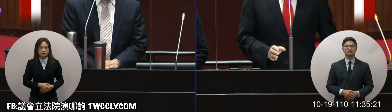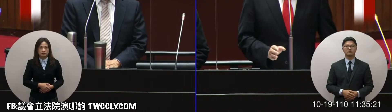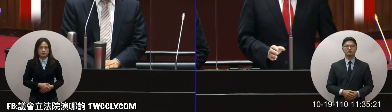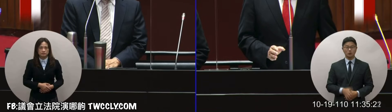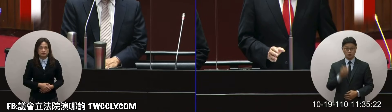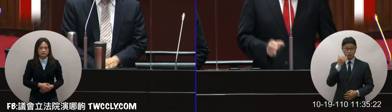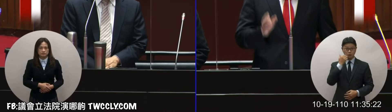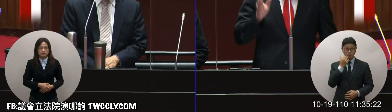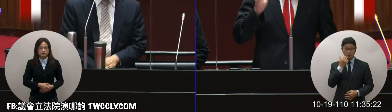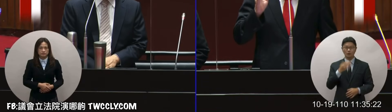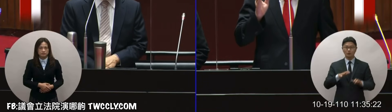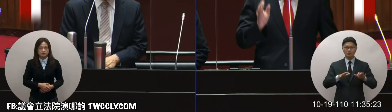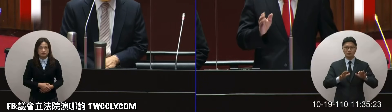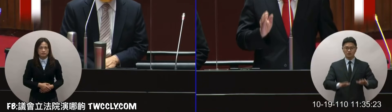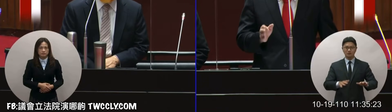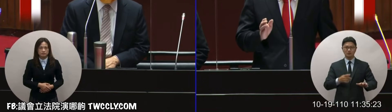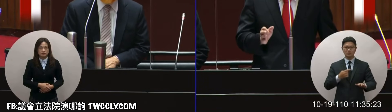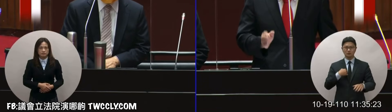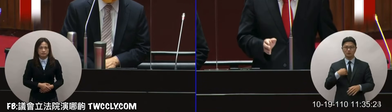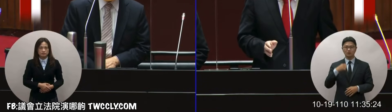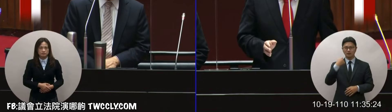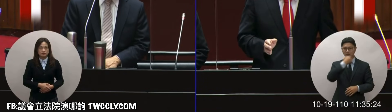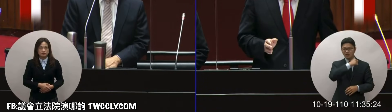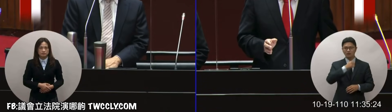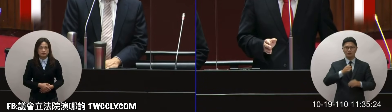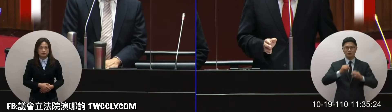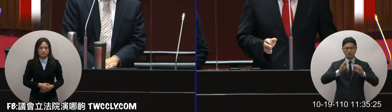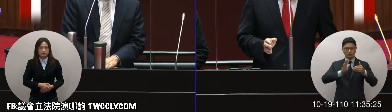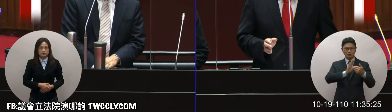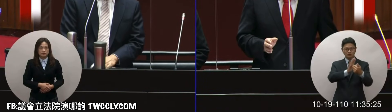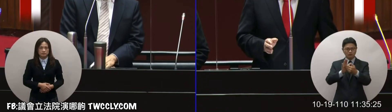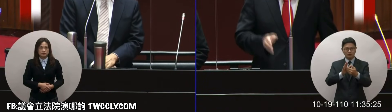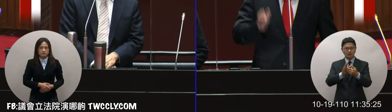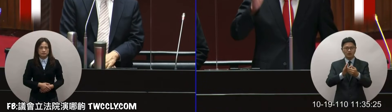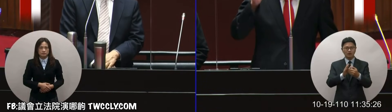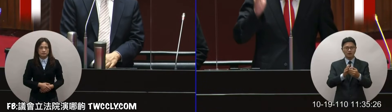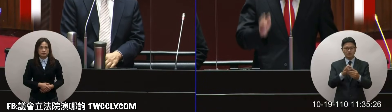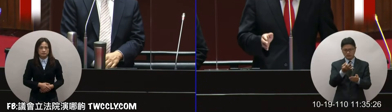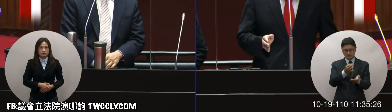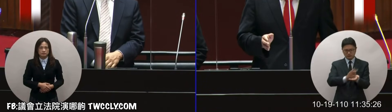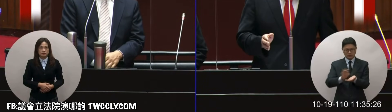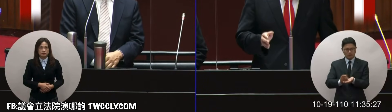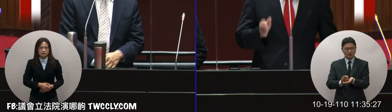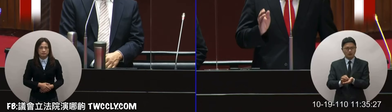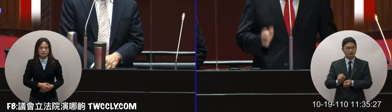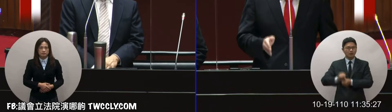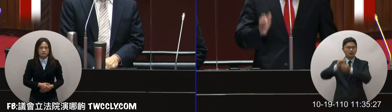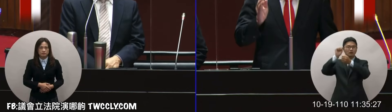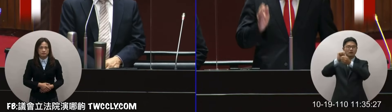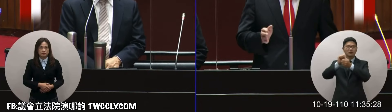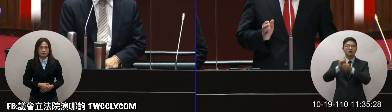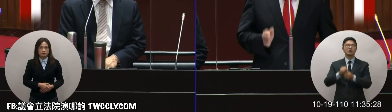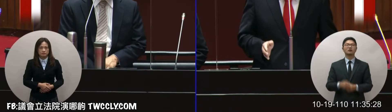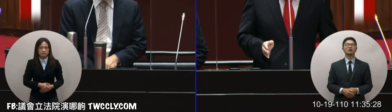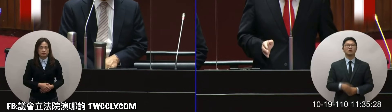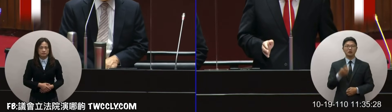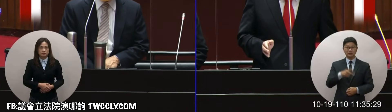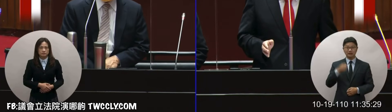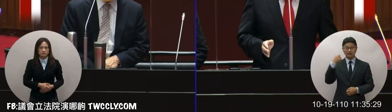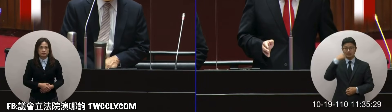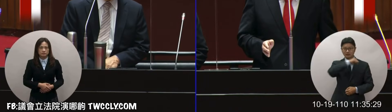果我们不断的增加国防预算，又没有得到台美安保条